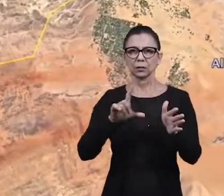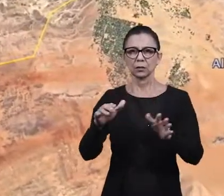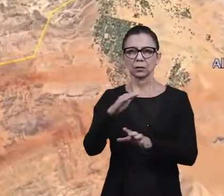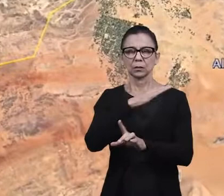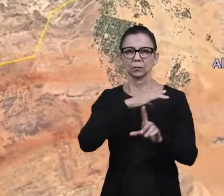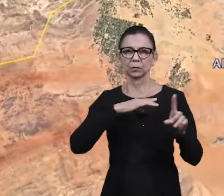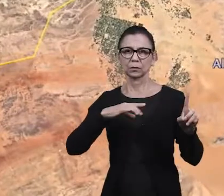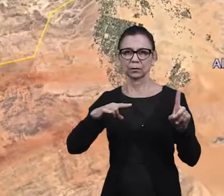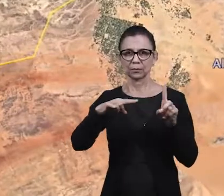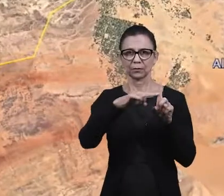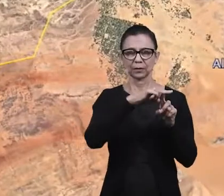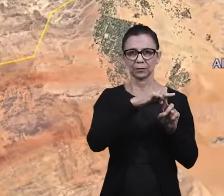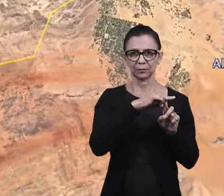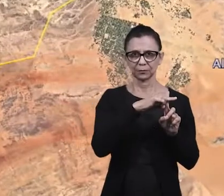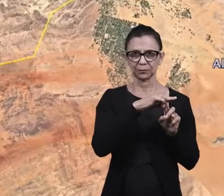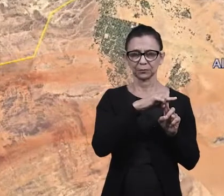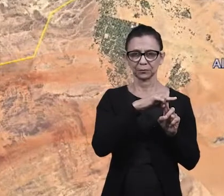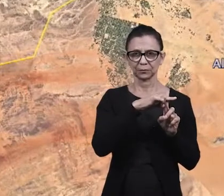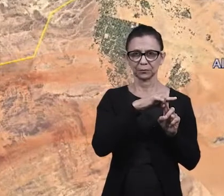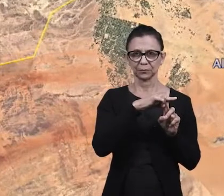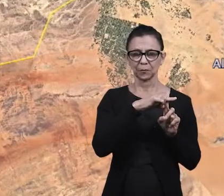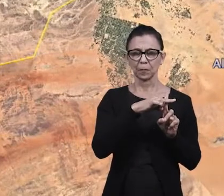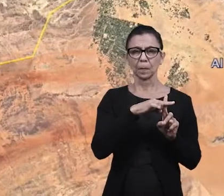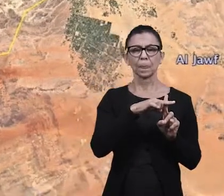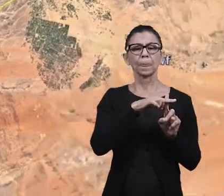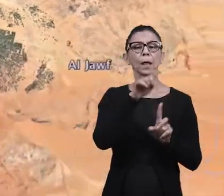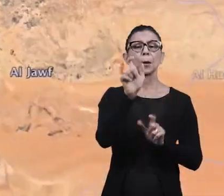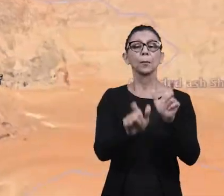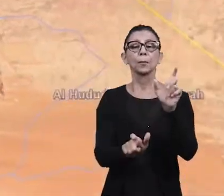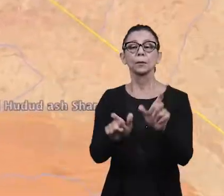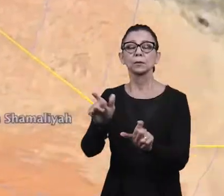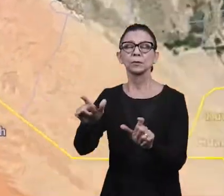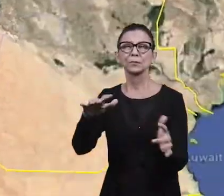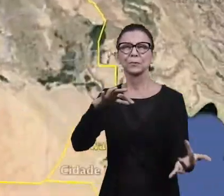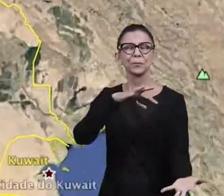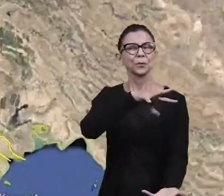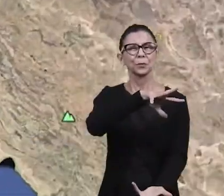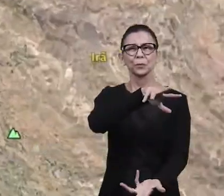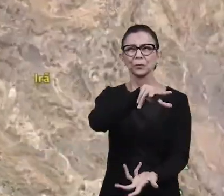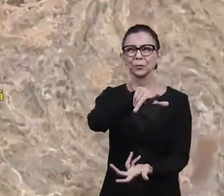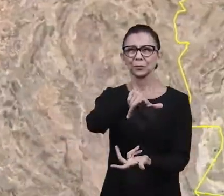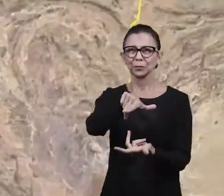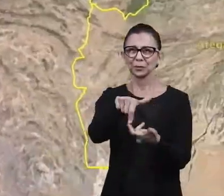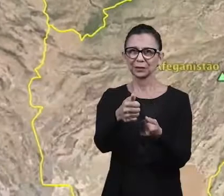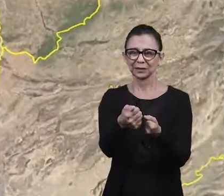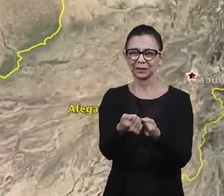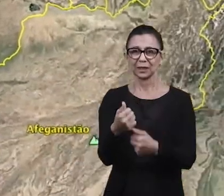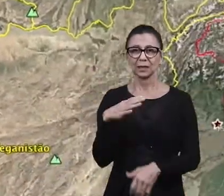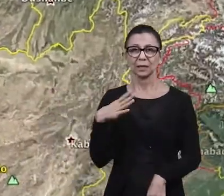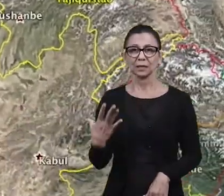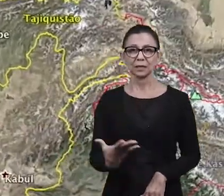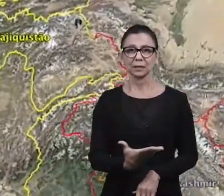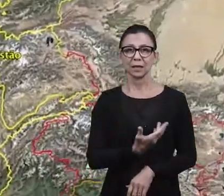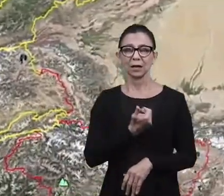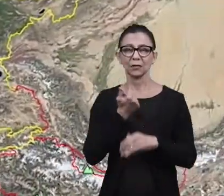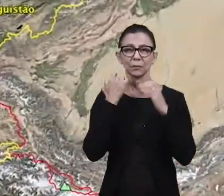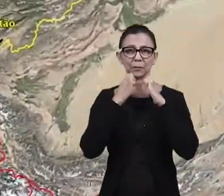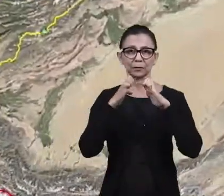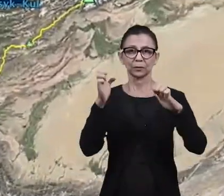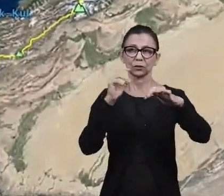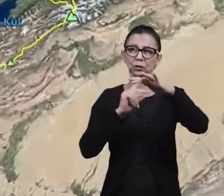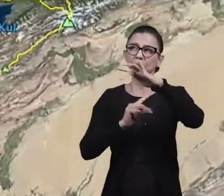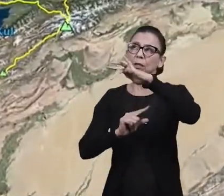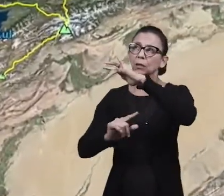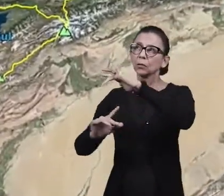Jésus à la veille de sa mort à la croix du Calvaire. Des personnes de toutes les parties du monde sont touchées par